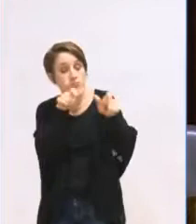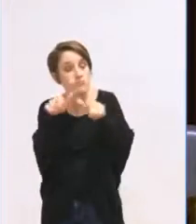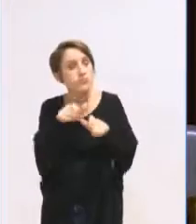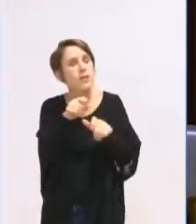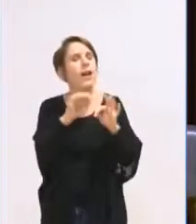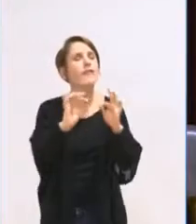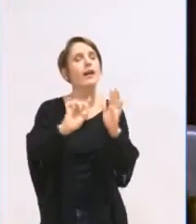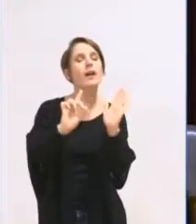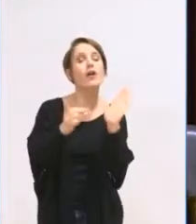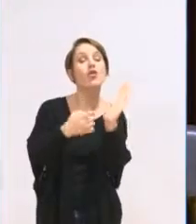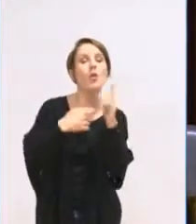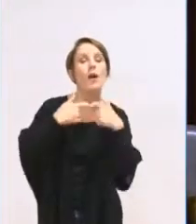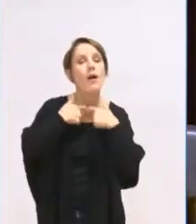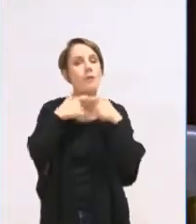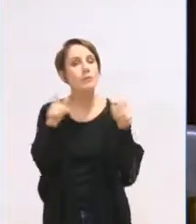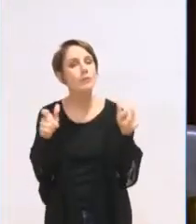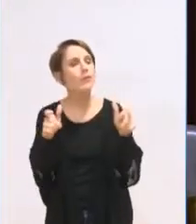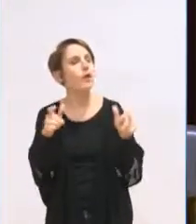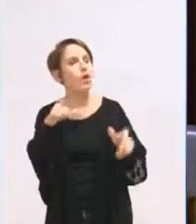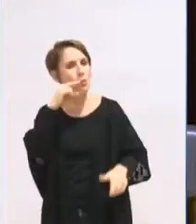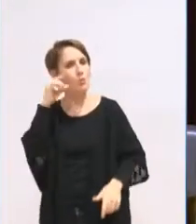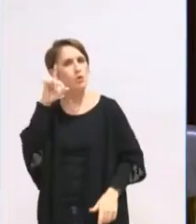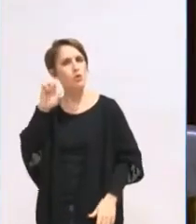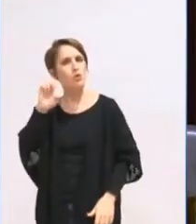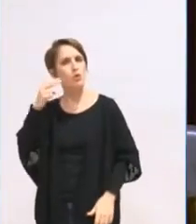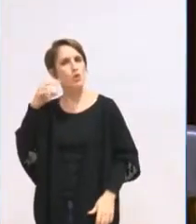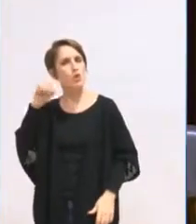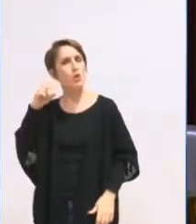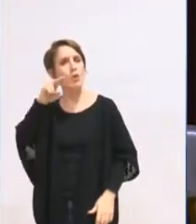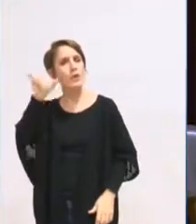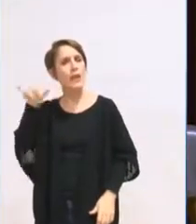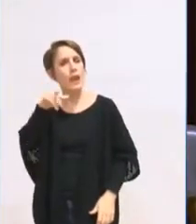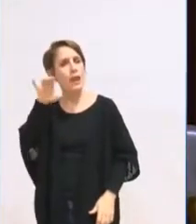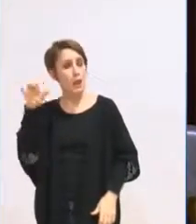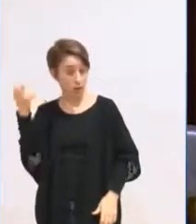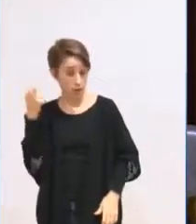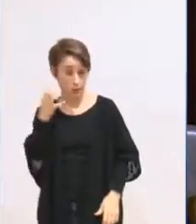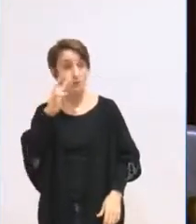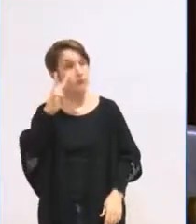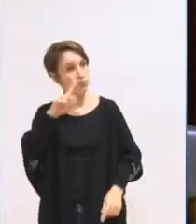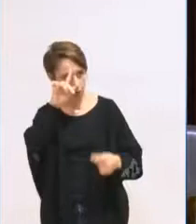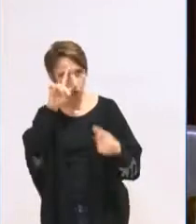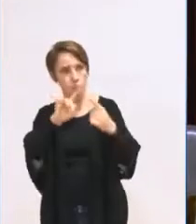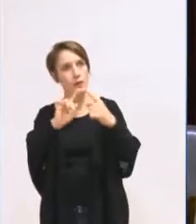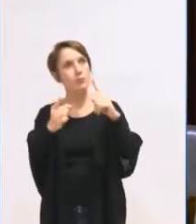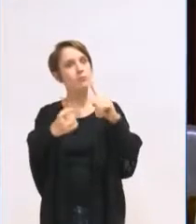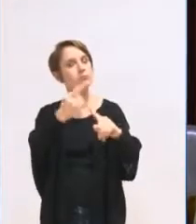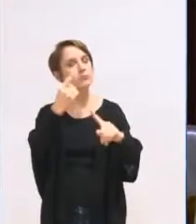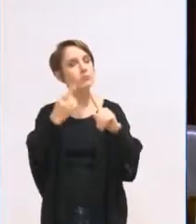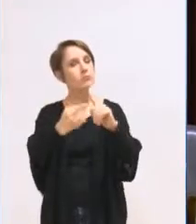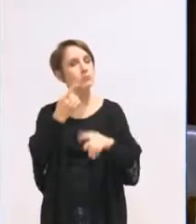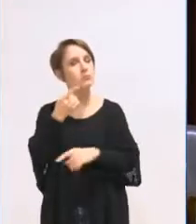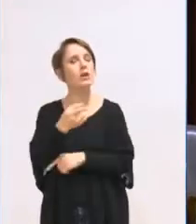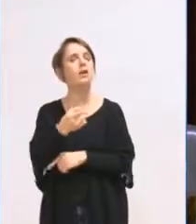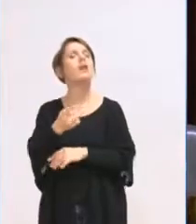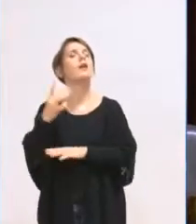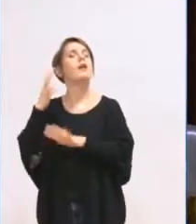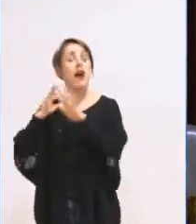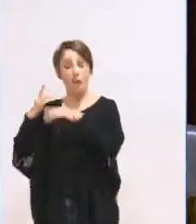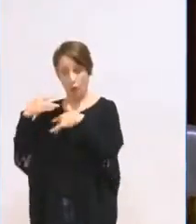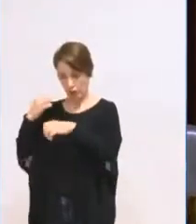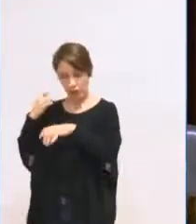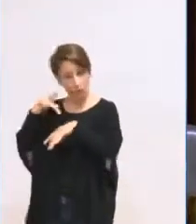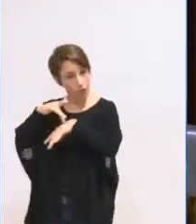M. Denoyel l'a dit, c'est une question très importante. Il y avait un travail déjà qui avait été engagé précédemment. Vous